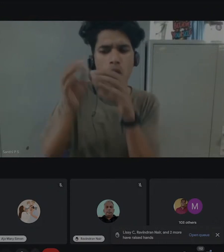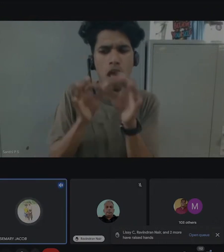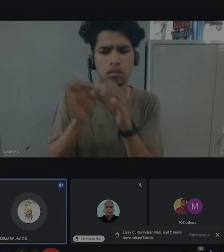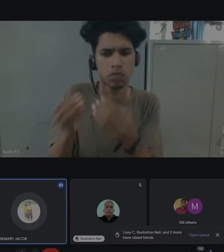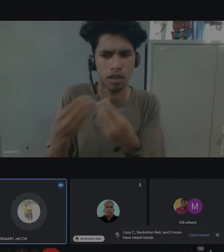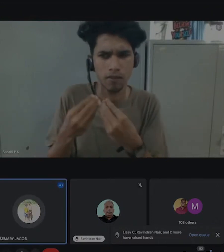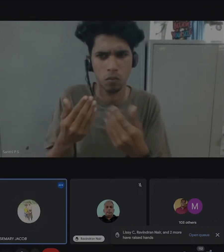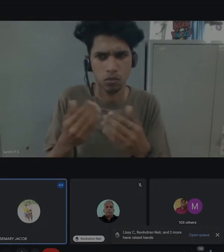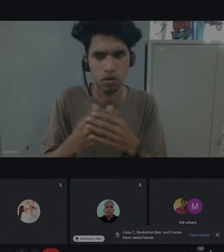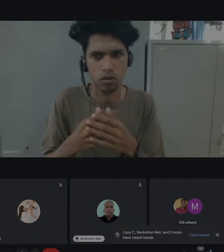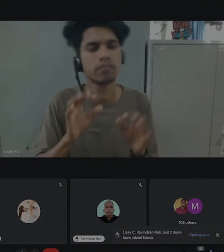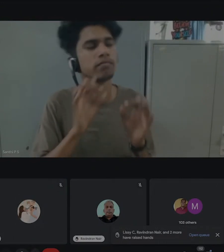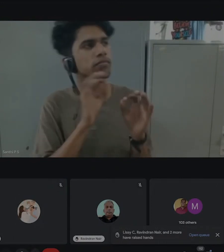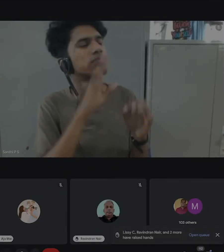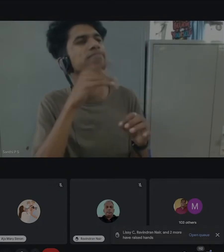നമസ്കാരം മാഡം.